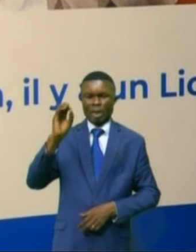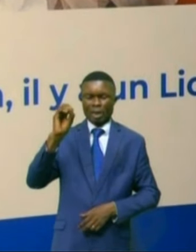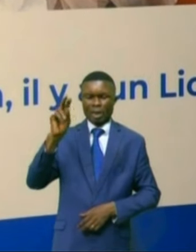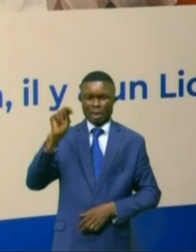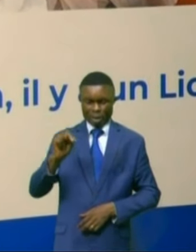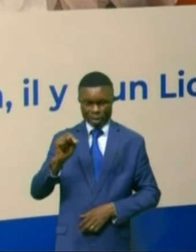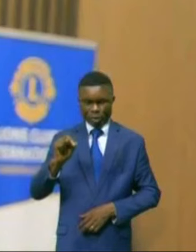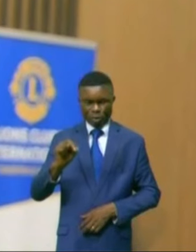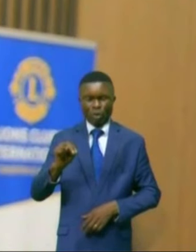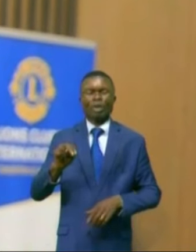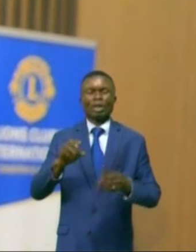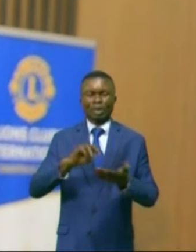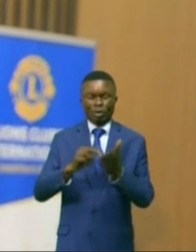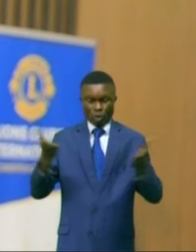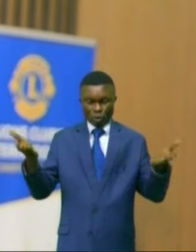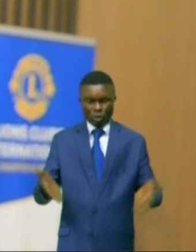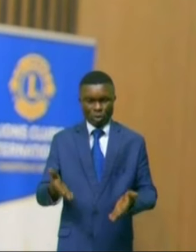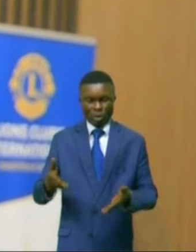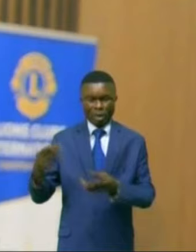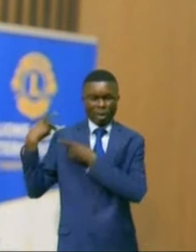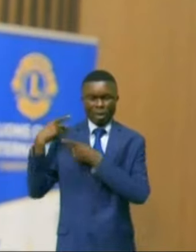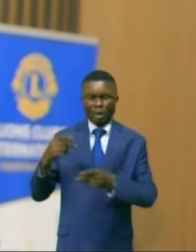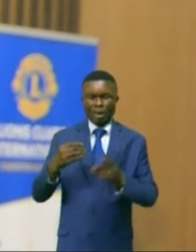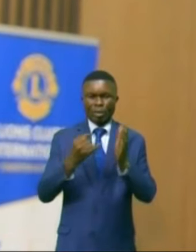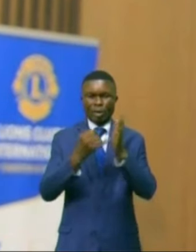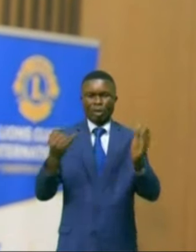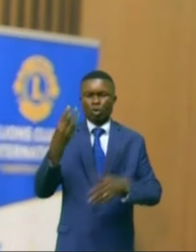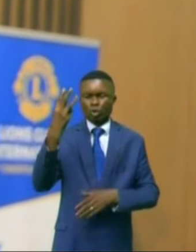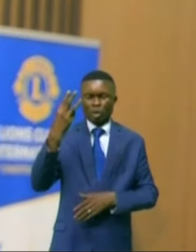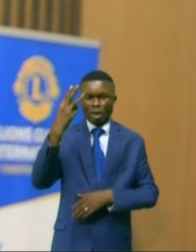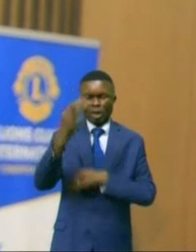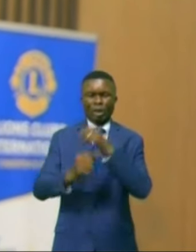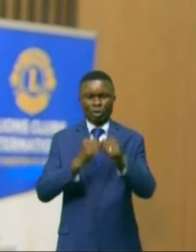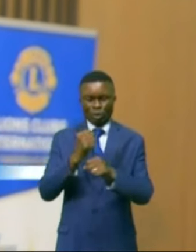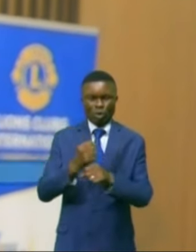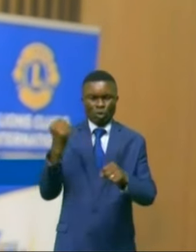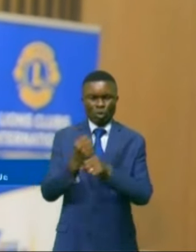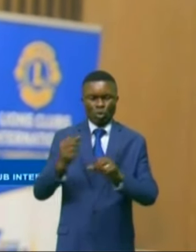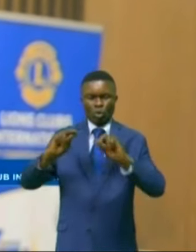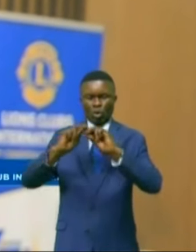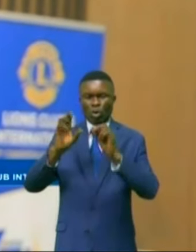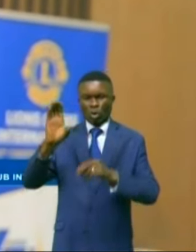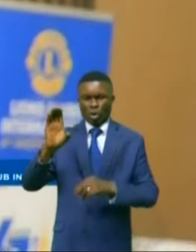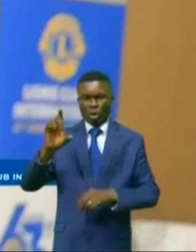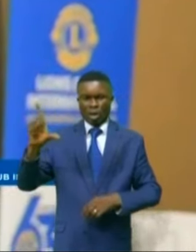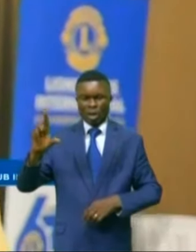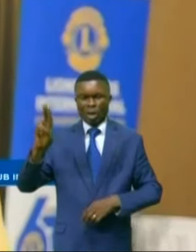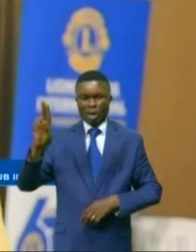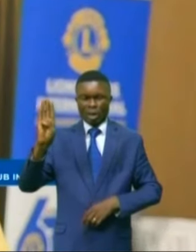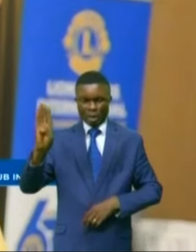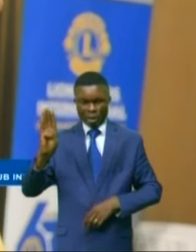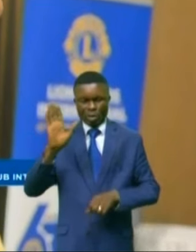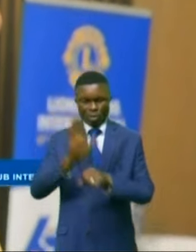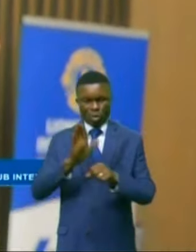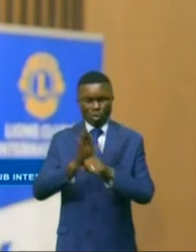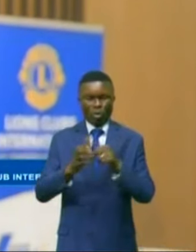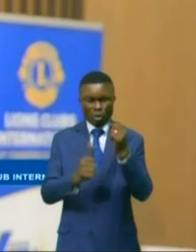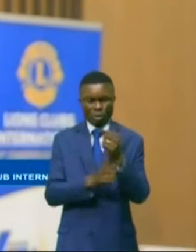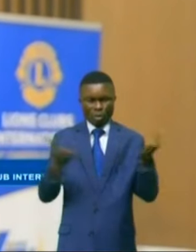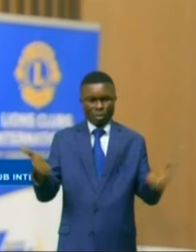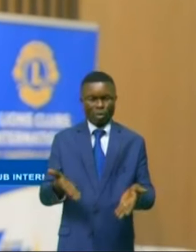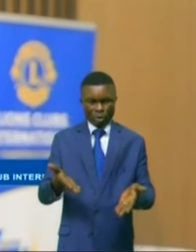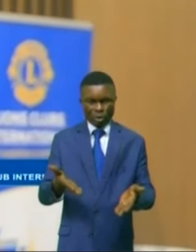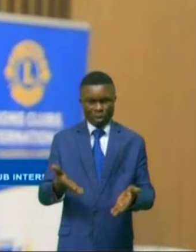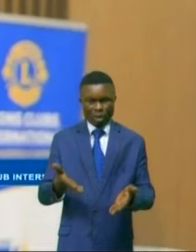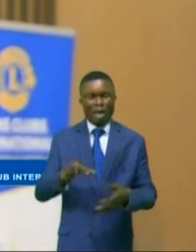lions. Nous sommes présents ici depuis 63 ans, nous agissons à travers des clubs, nombreux des noms illustres ne sont plus parmi nous. Lorsque